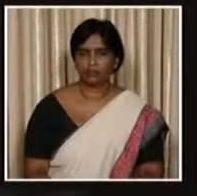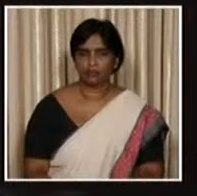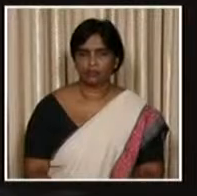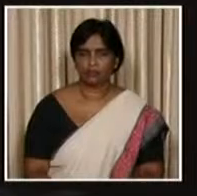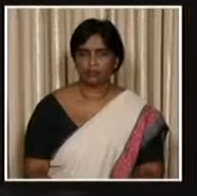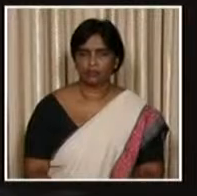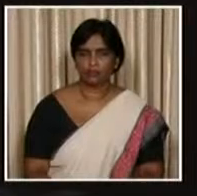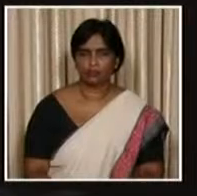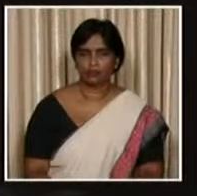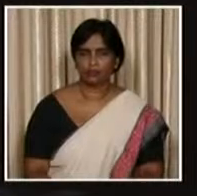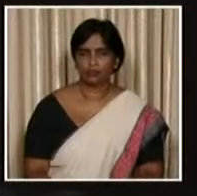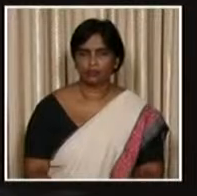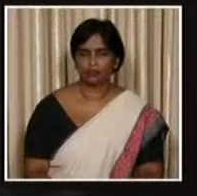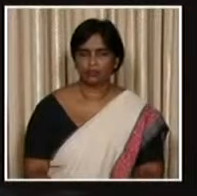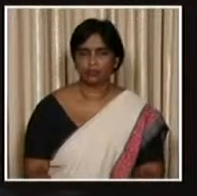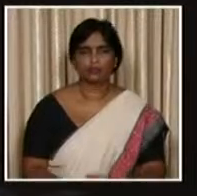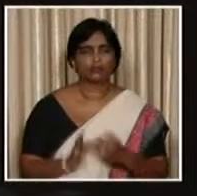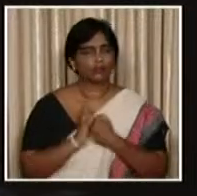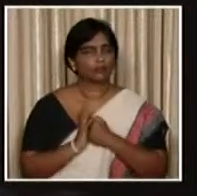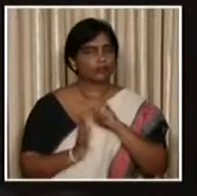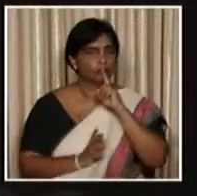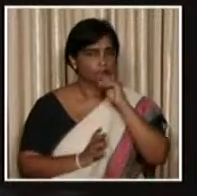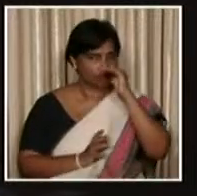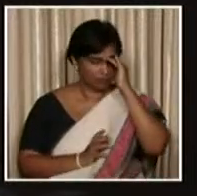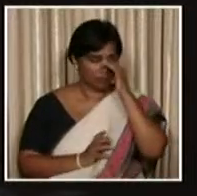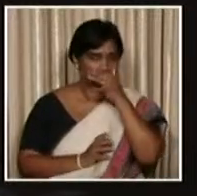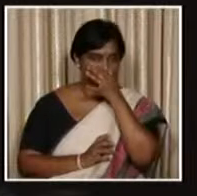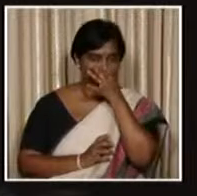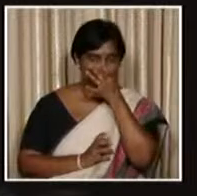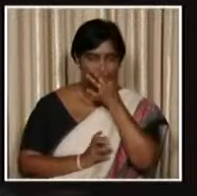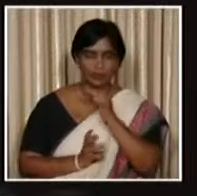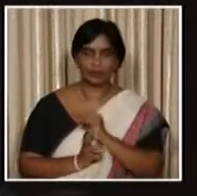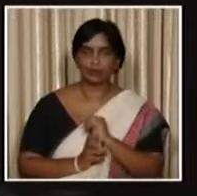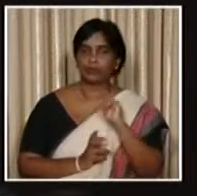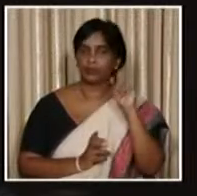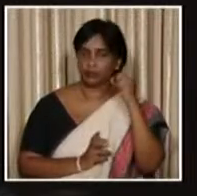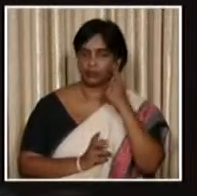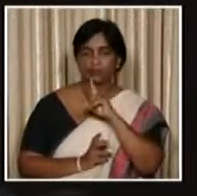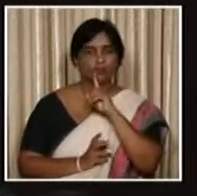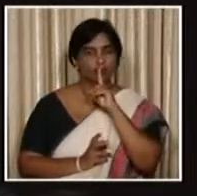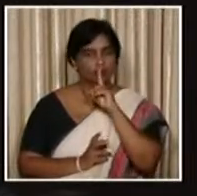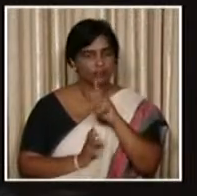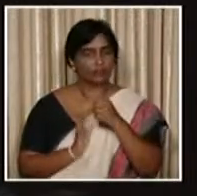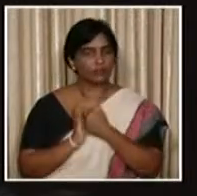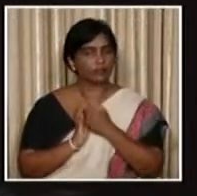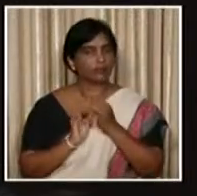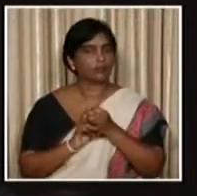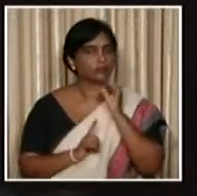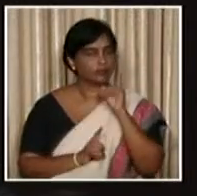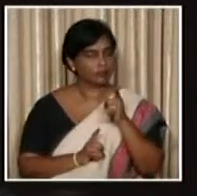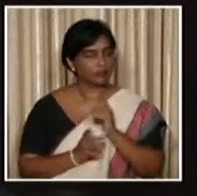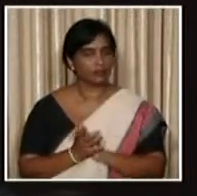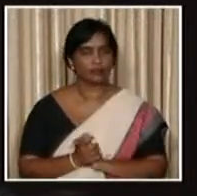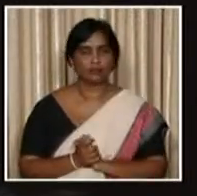විපක්ෂ නායකතුමා. ඒ කතානායකතුමනි, පළමුවෙන්ම ඉල්ලීමක් කරනවා ගරු